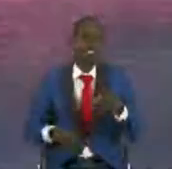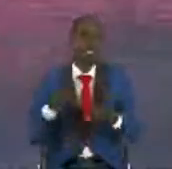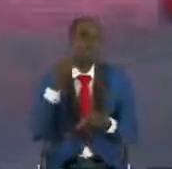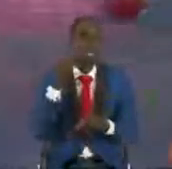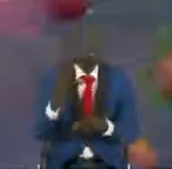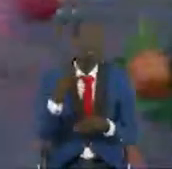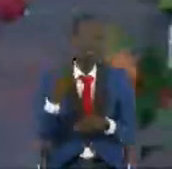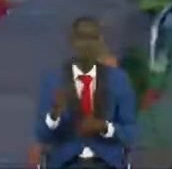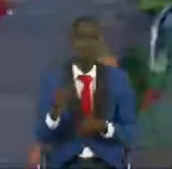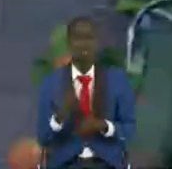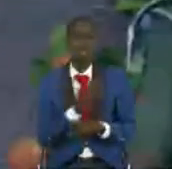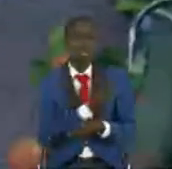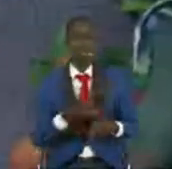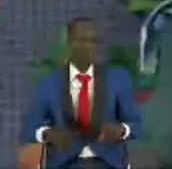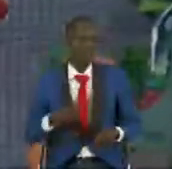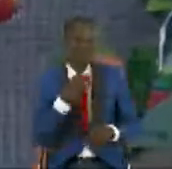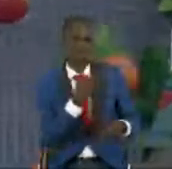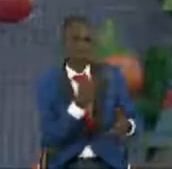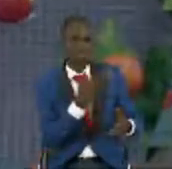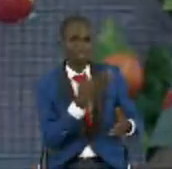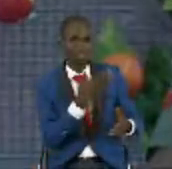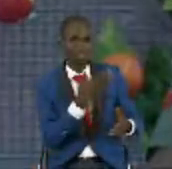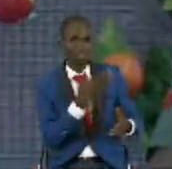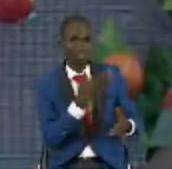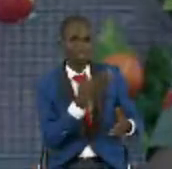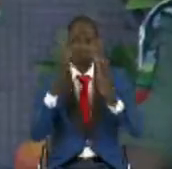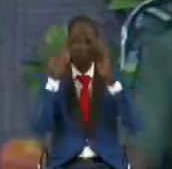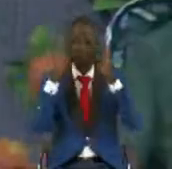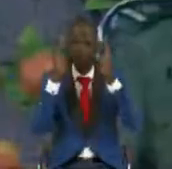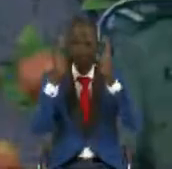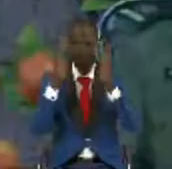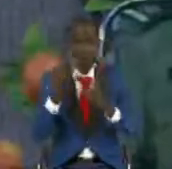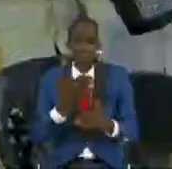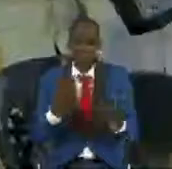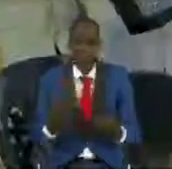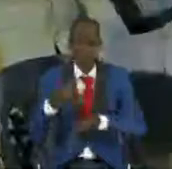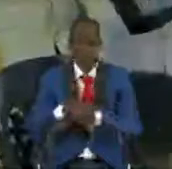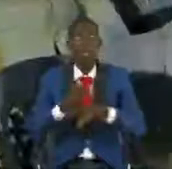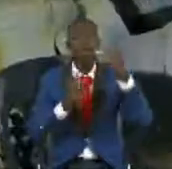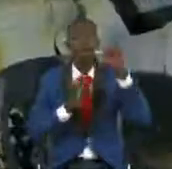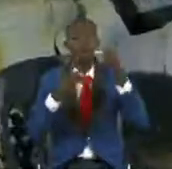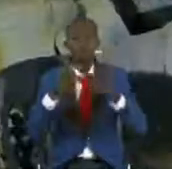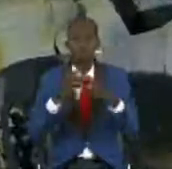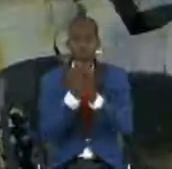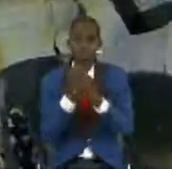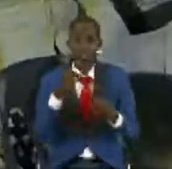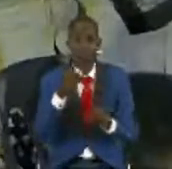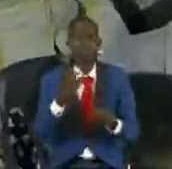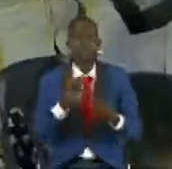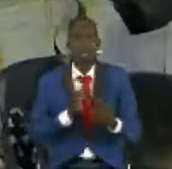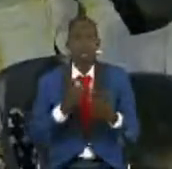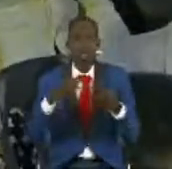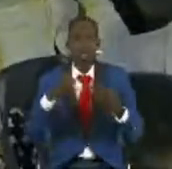Je vois l'Éternel à tes côtés qui te dit, prête attention, ce soir, je viens te délivrer. Ce soir, je viens